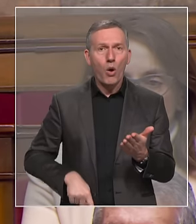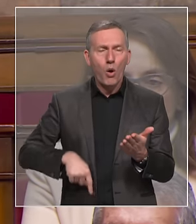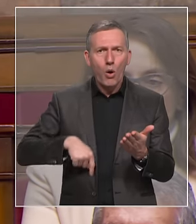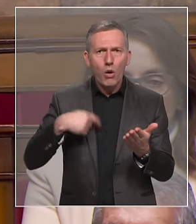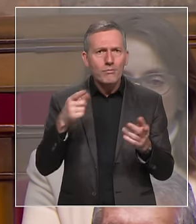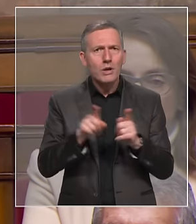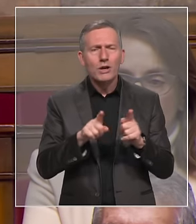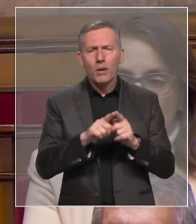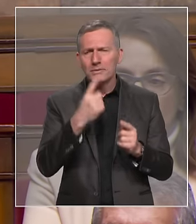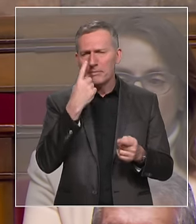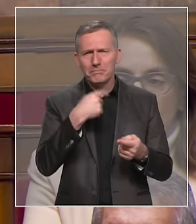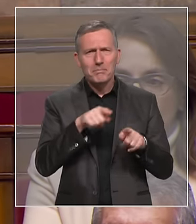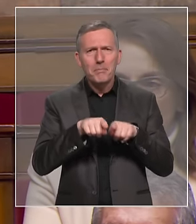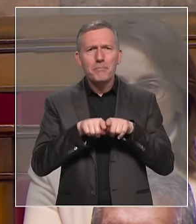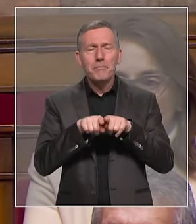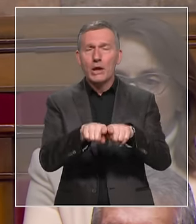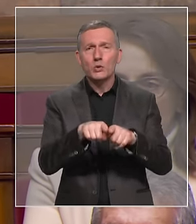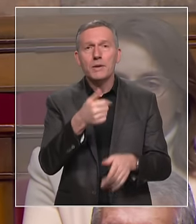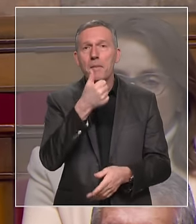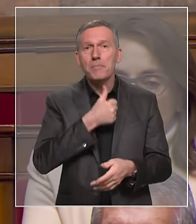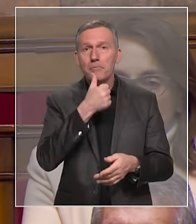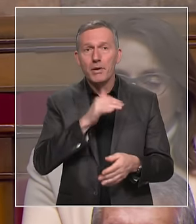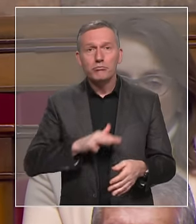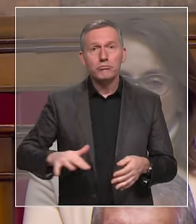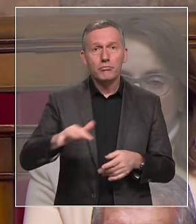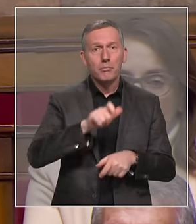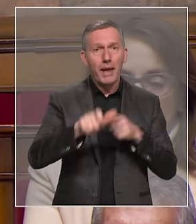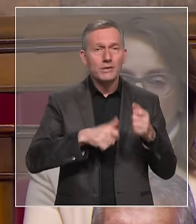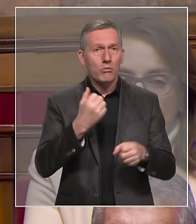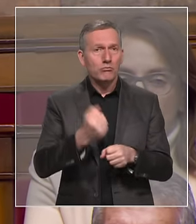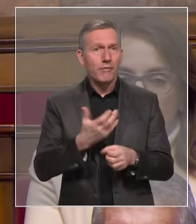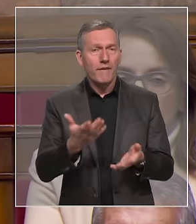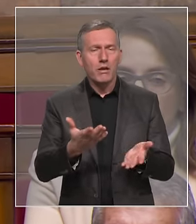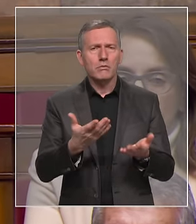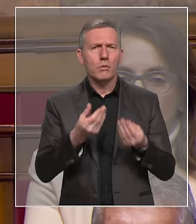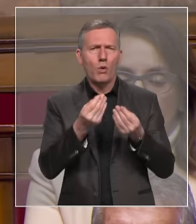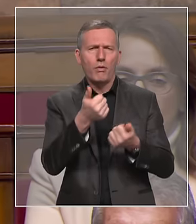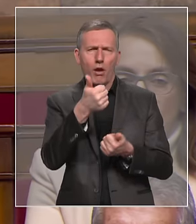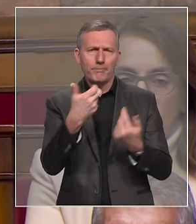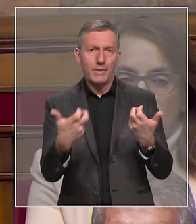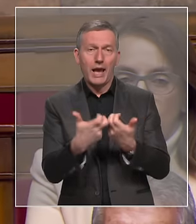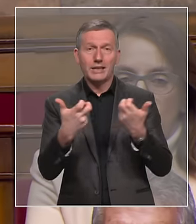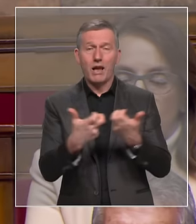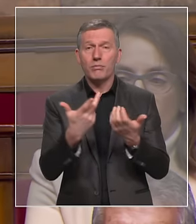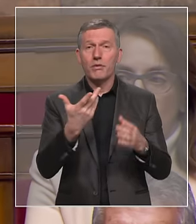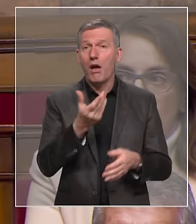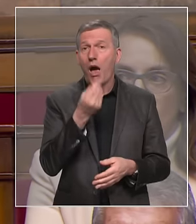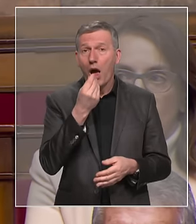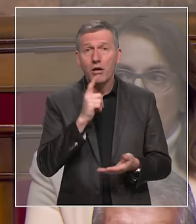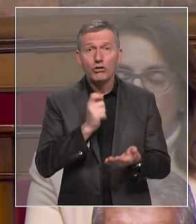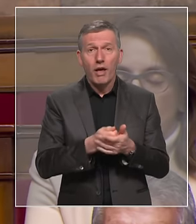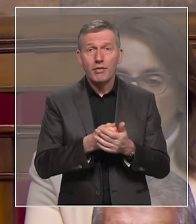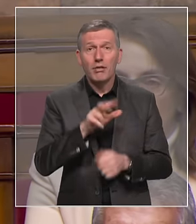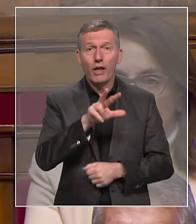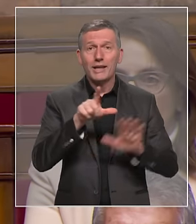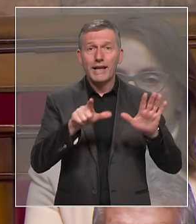vécue comme une injustice insupportable par nos populations. Je vais prendre un seul exemple. Se nourrir coûte